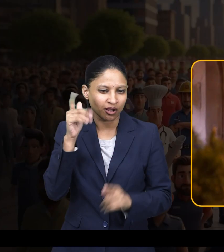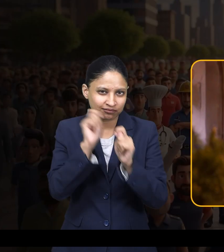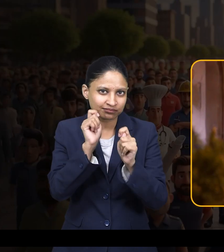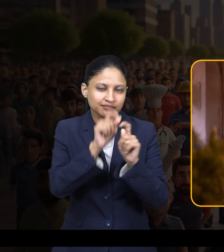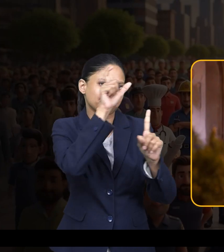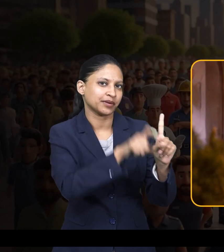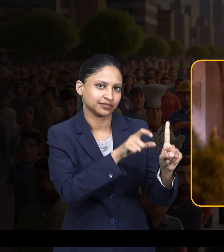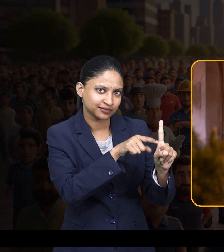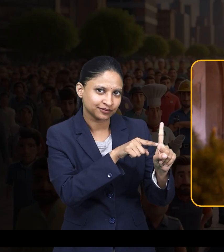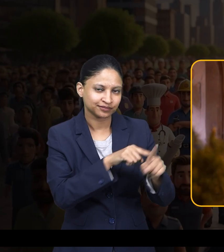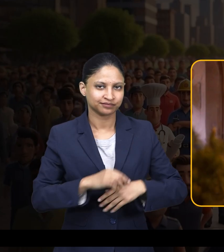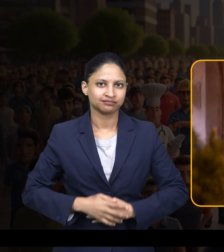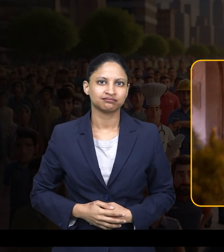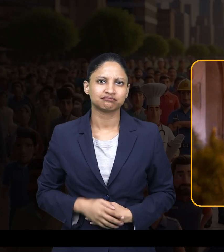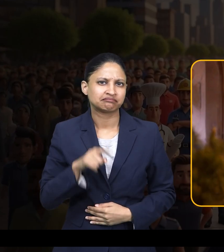सोनार.